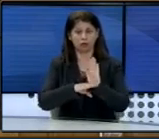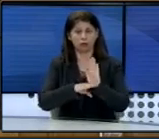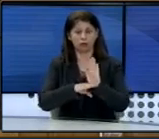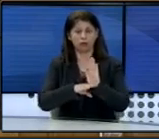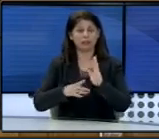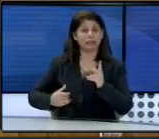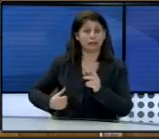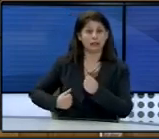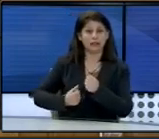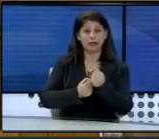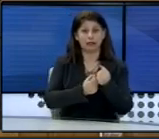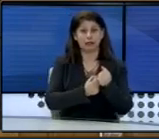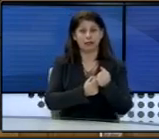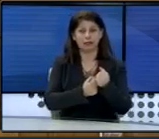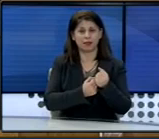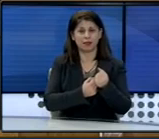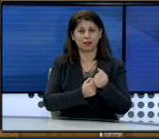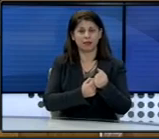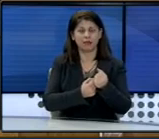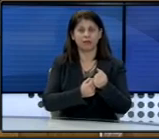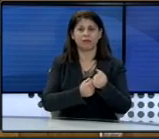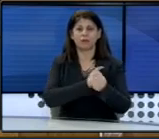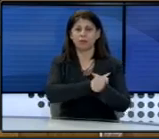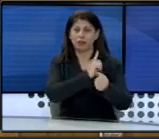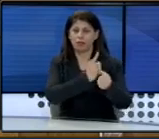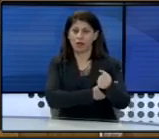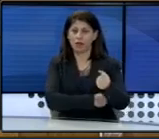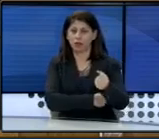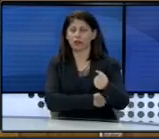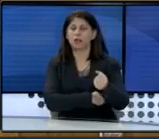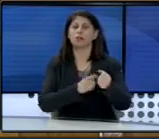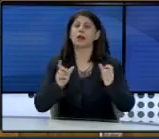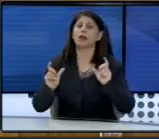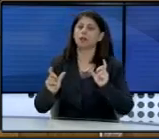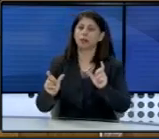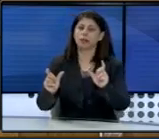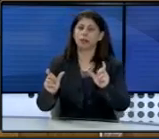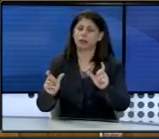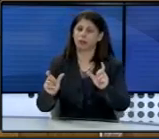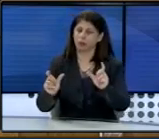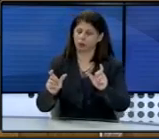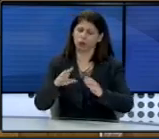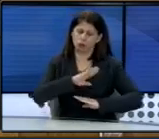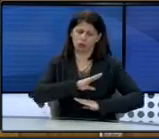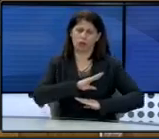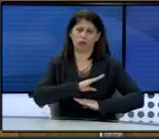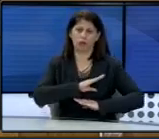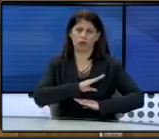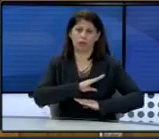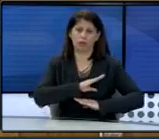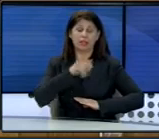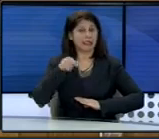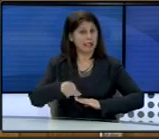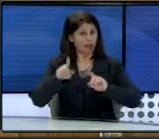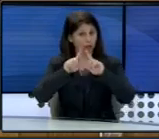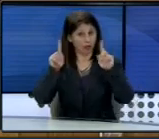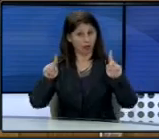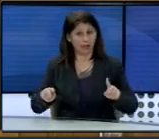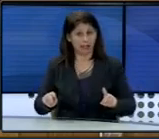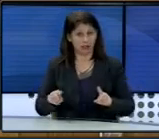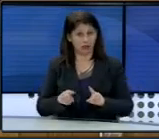την ενίσχυση της αποτρεπτικής ικανότητας των ενόπλων μας δυνάμεων. Και στο πλαίσιο αυτό